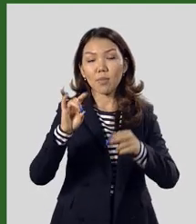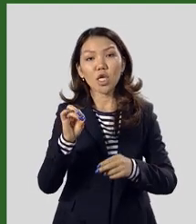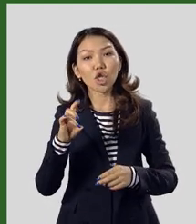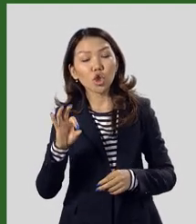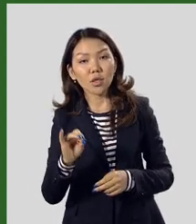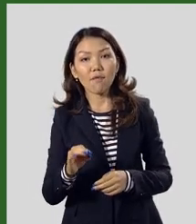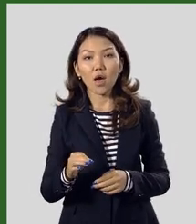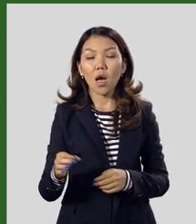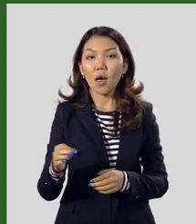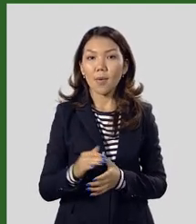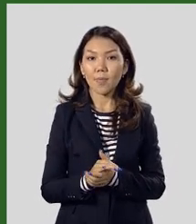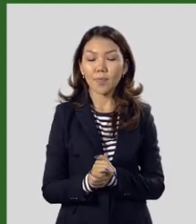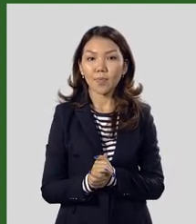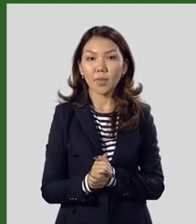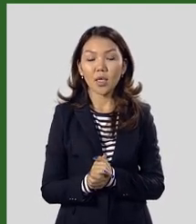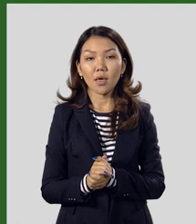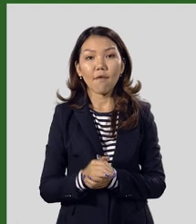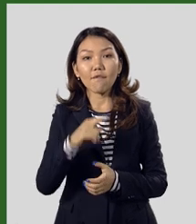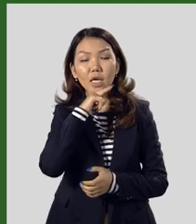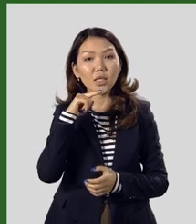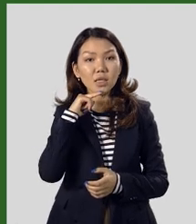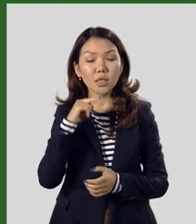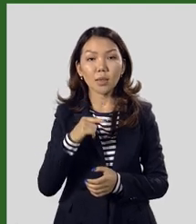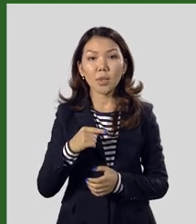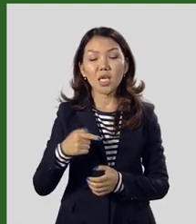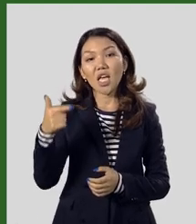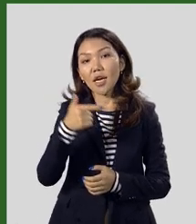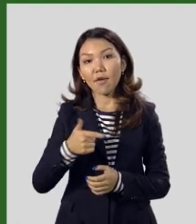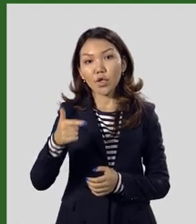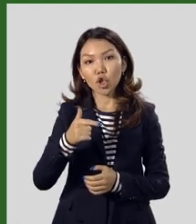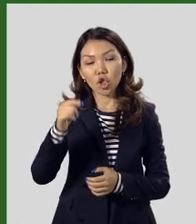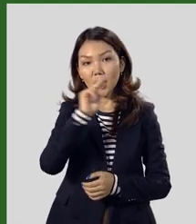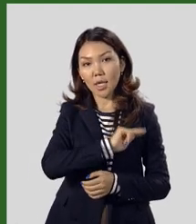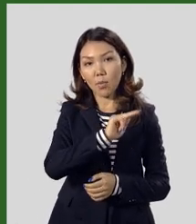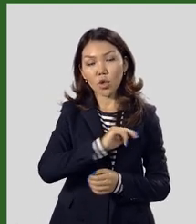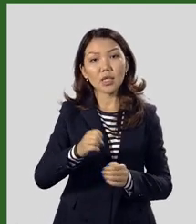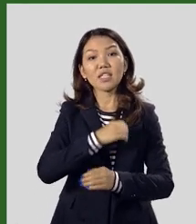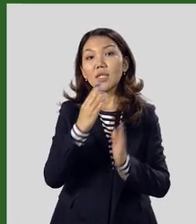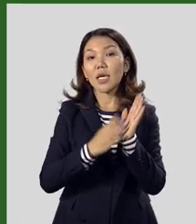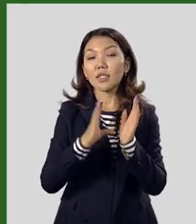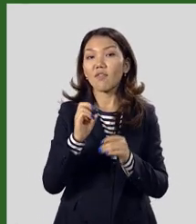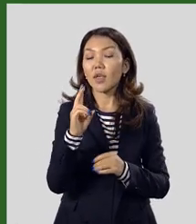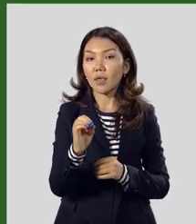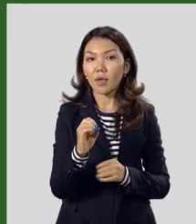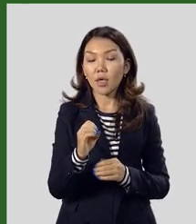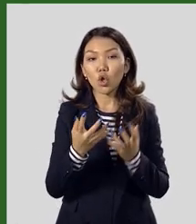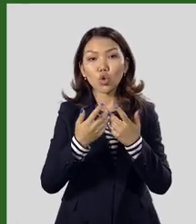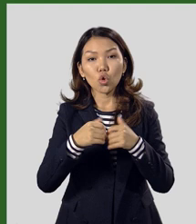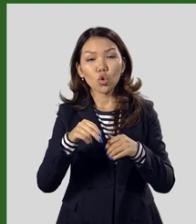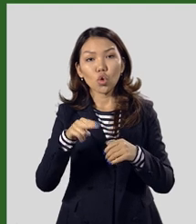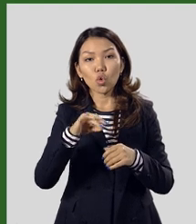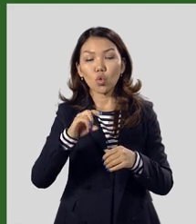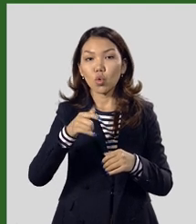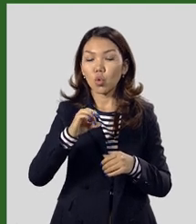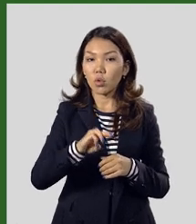при геодезических и картографических работах в XIX веке счет долгот велся от